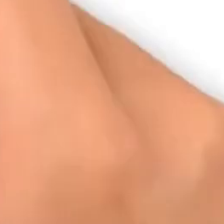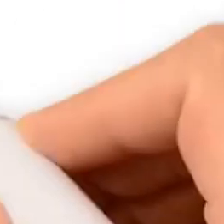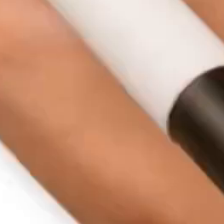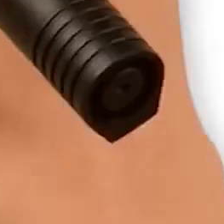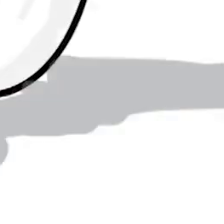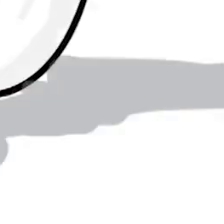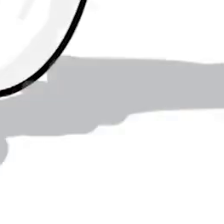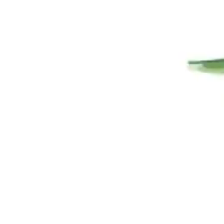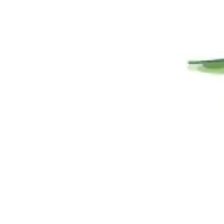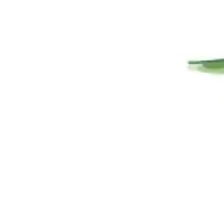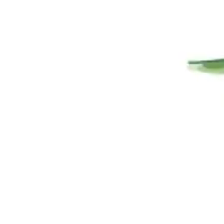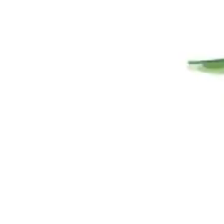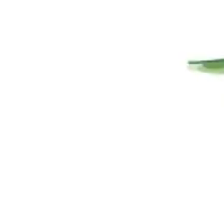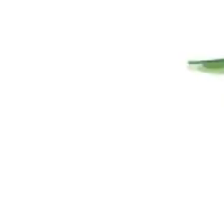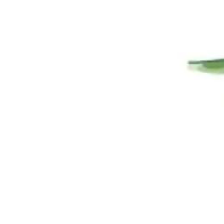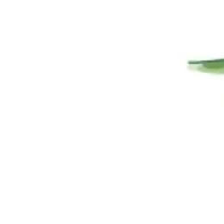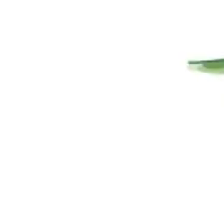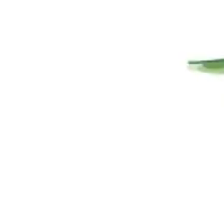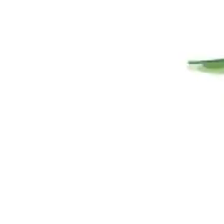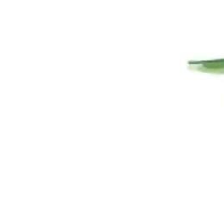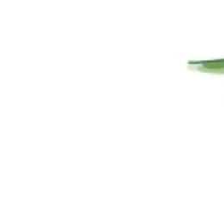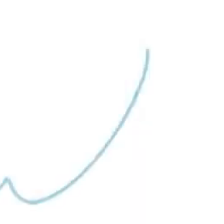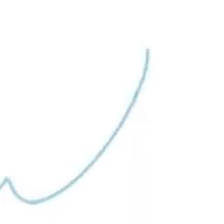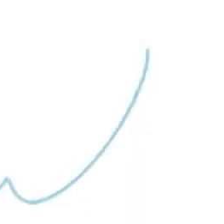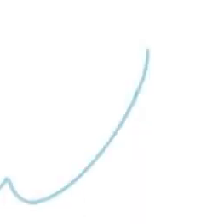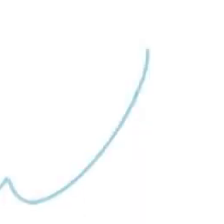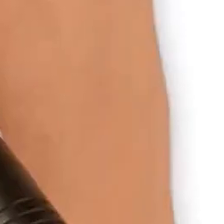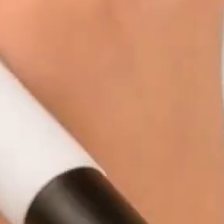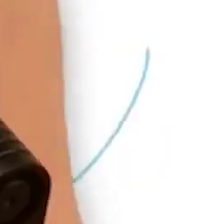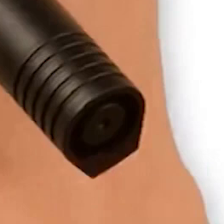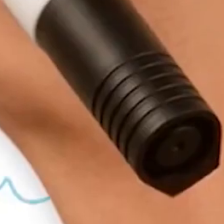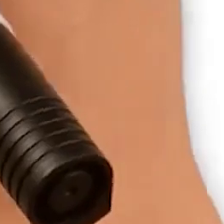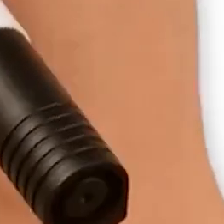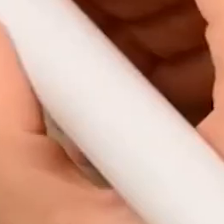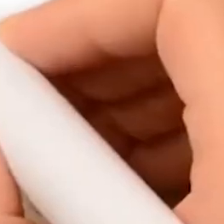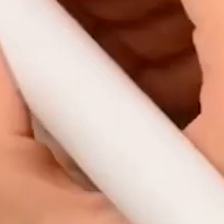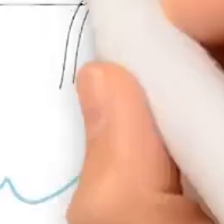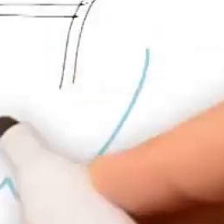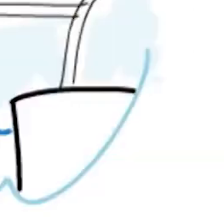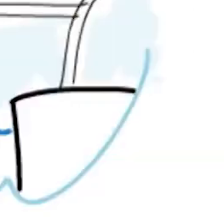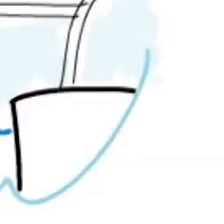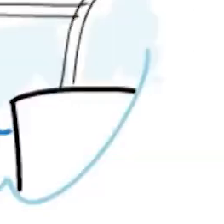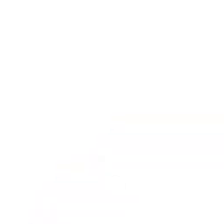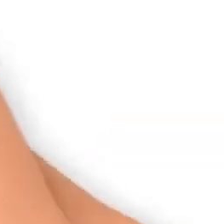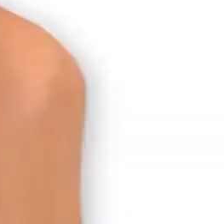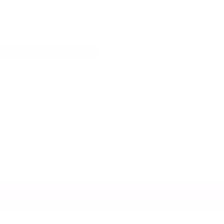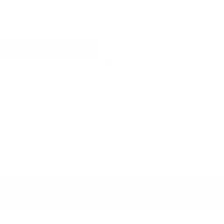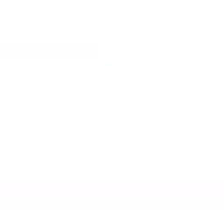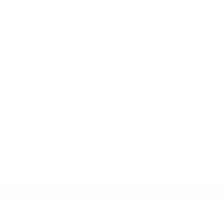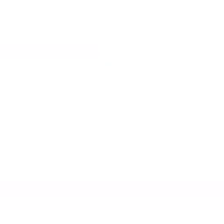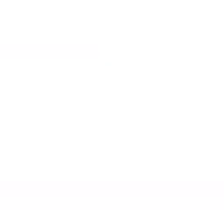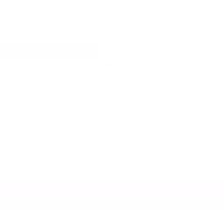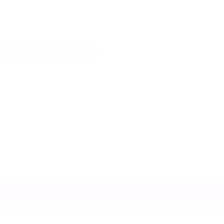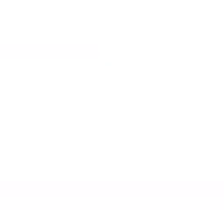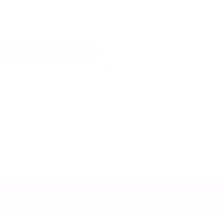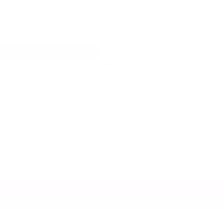სახლის პირობებში. Რა შემთხვევაშია ქცევა რთული და რა დროს განვითარების ასაკობრივი თავისებურებით განპირობებული.